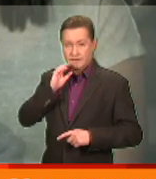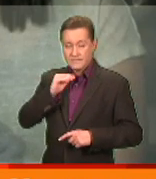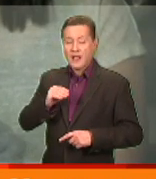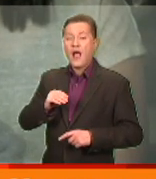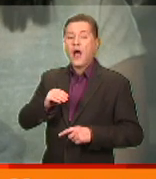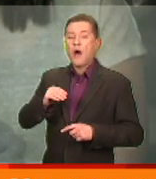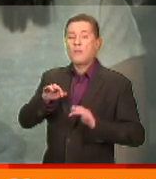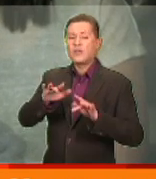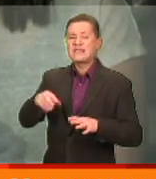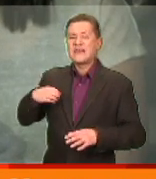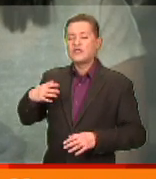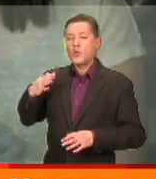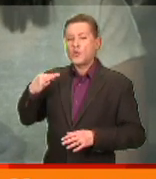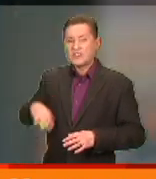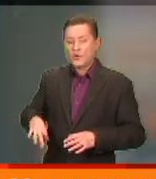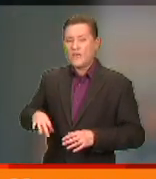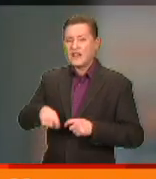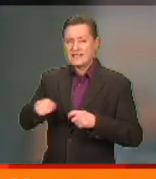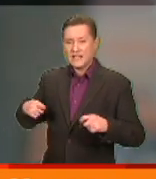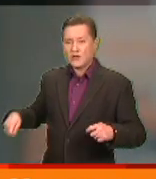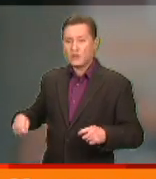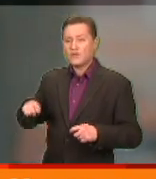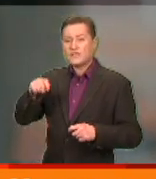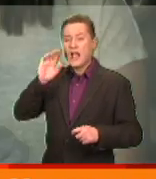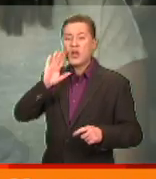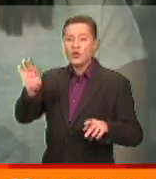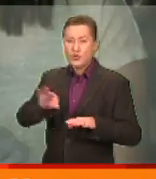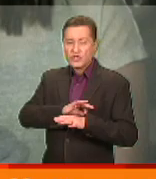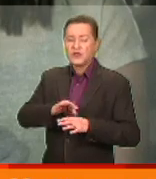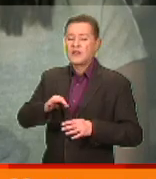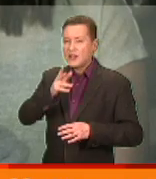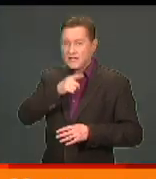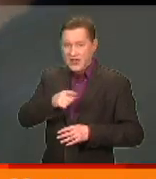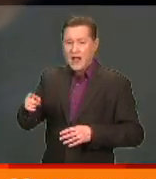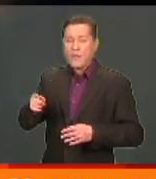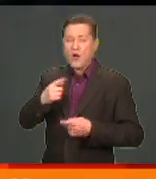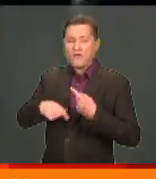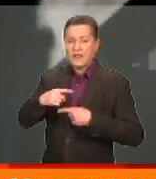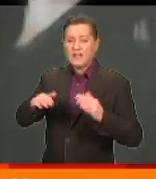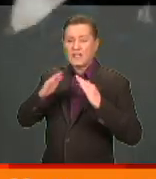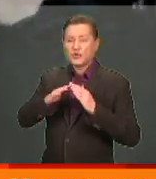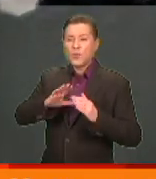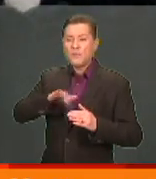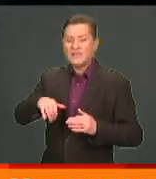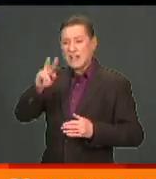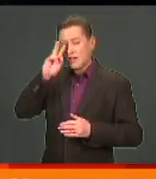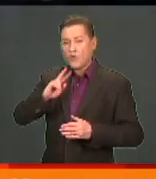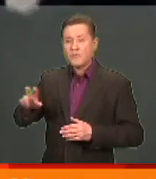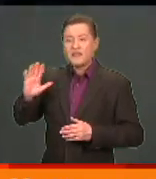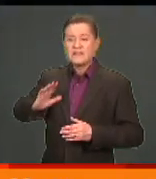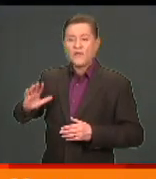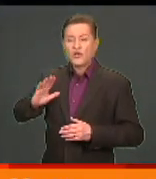Процес усиновлення затягнувся, і моїй дружині час було вертатися додому. І нарешті після 2 місяців